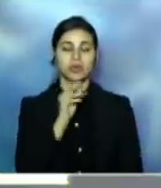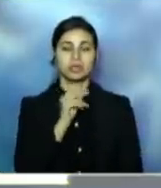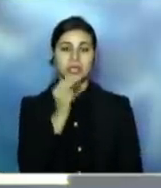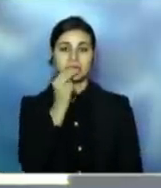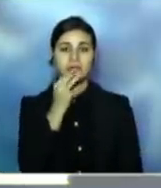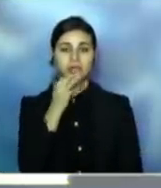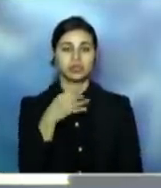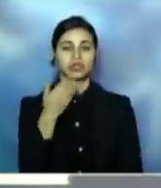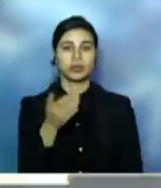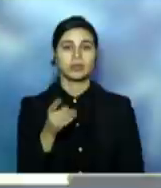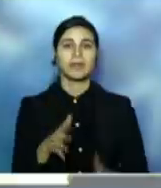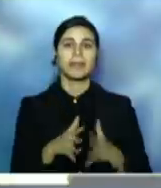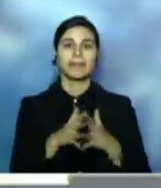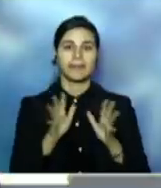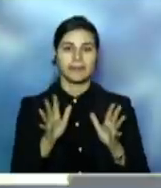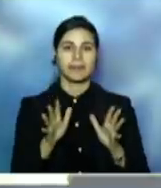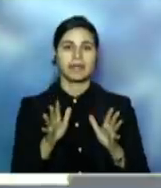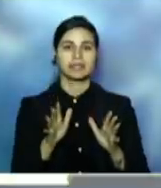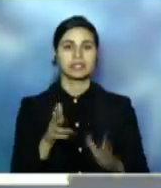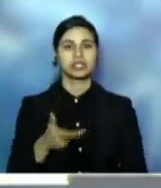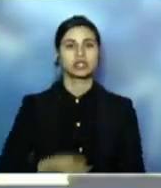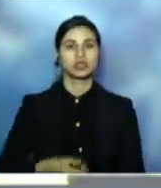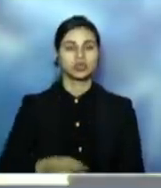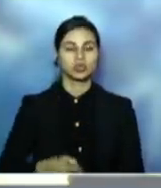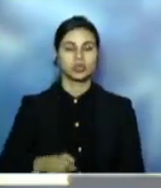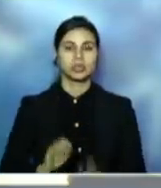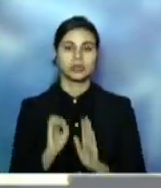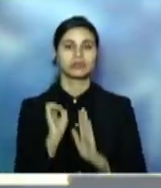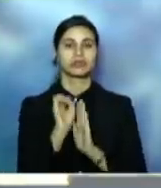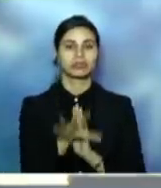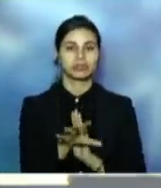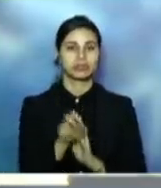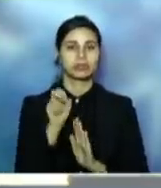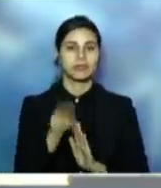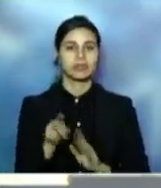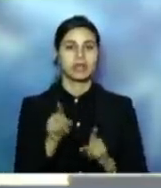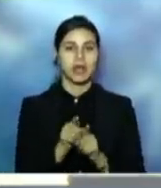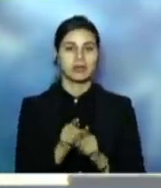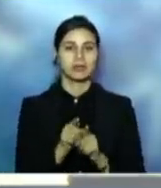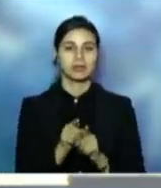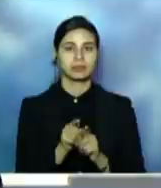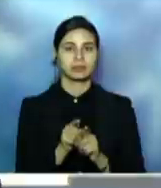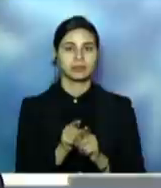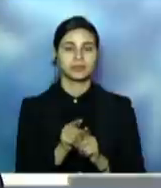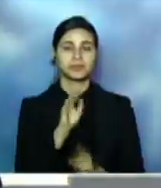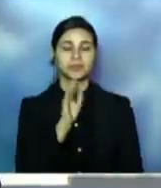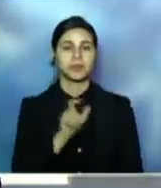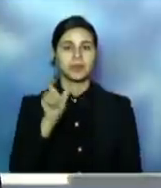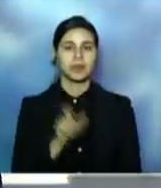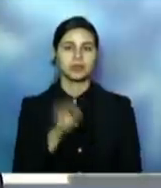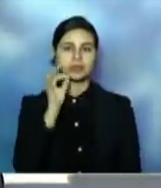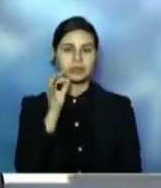კვების შემდეგ უფრო მეტი ინსულინი გადმოისროლება სისხლში, ვიდრე ეგების. ქალბატონს